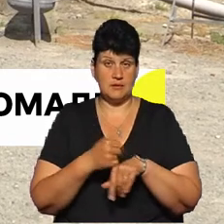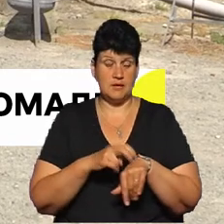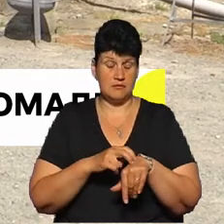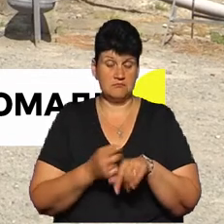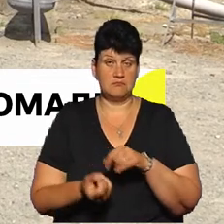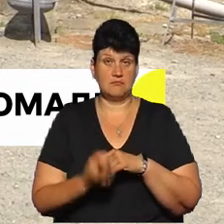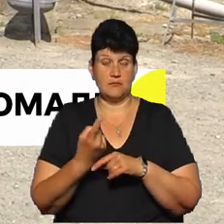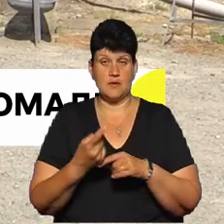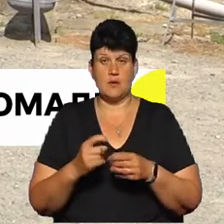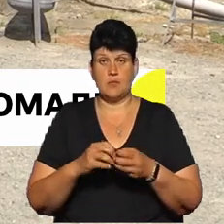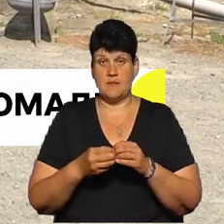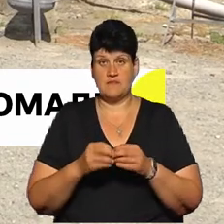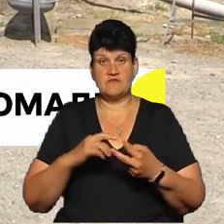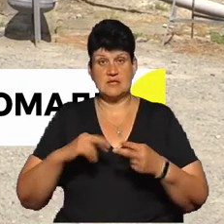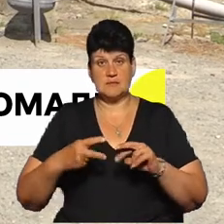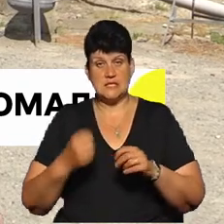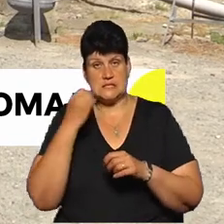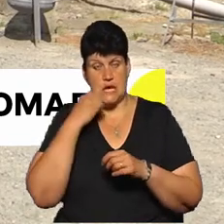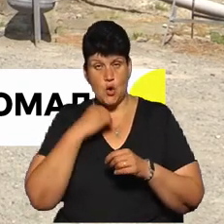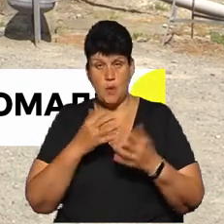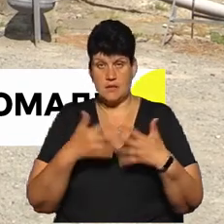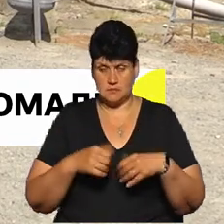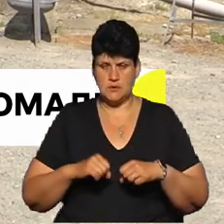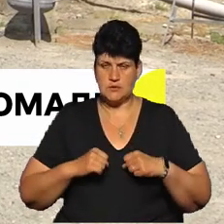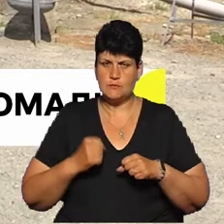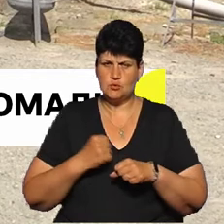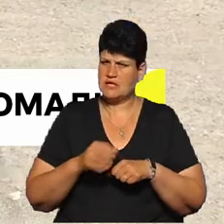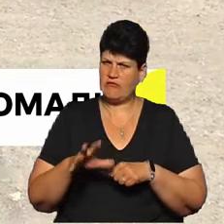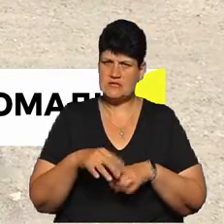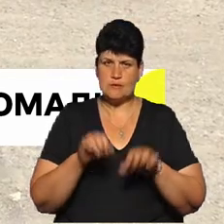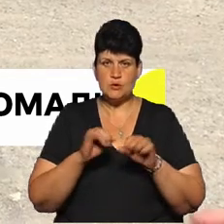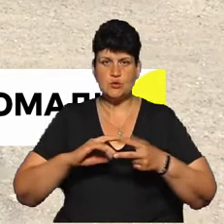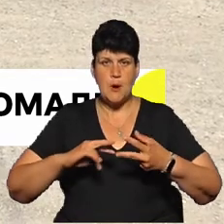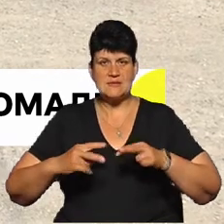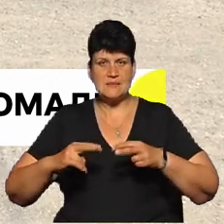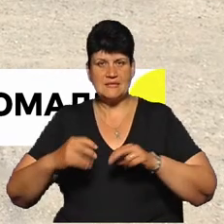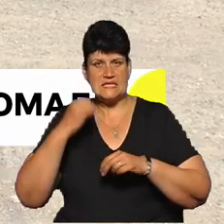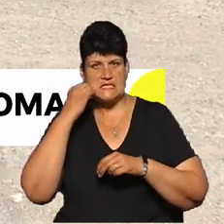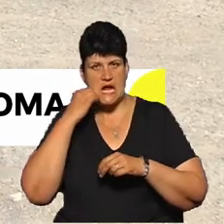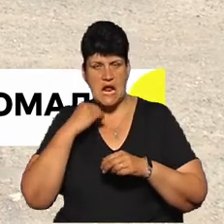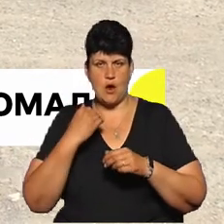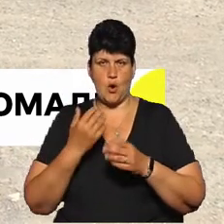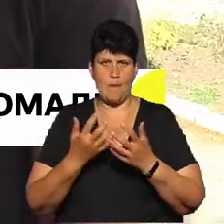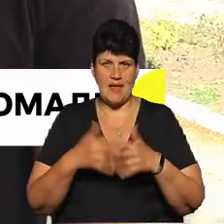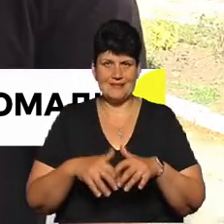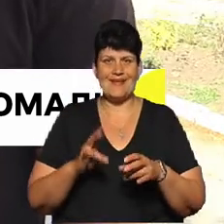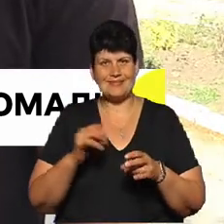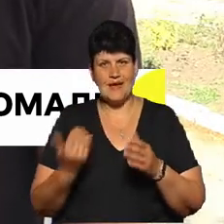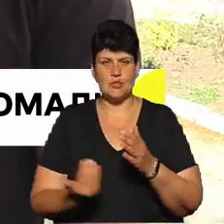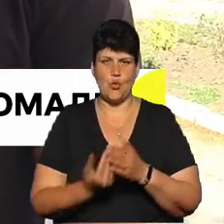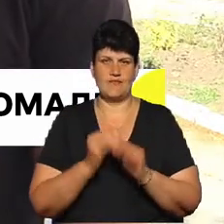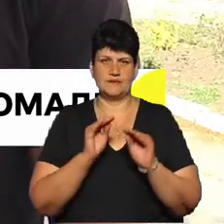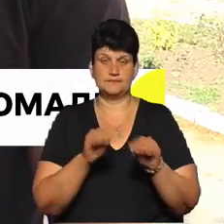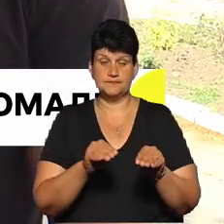в заміні старого обладнання, і ми постараємося зробити все можливе, щоб замінити старе обладнання на нове. Американець